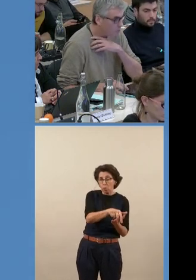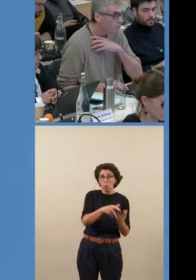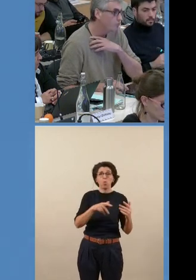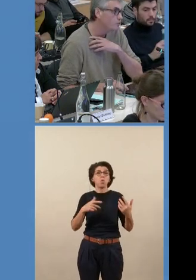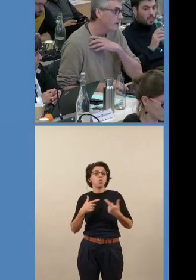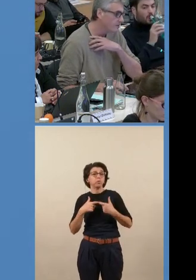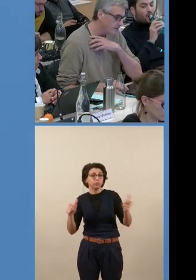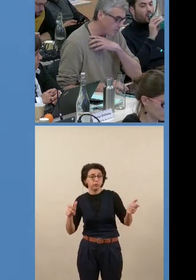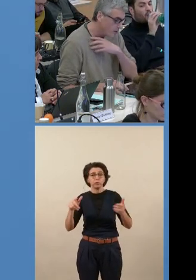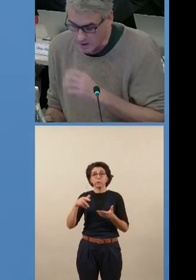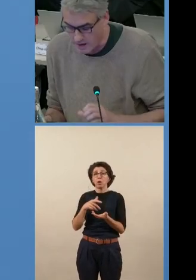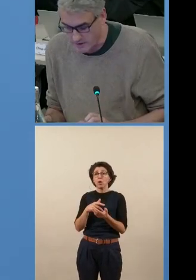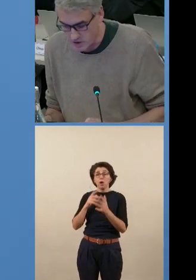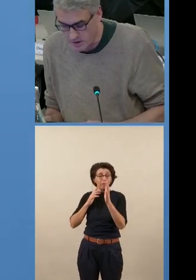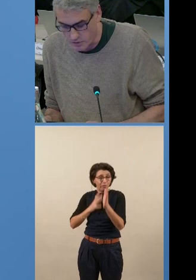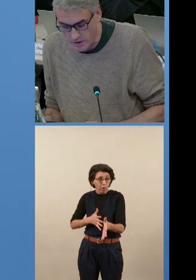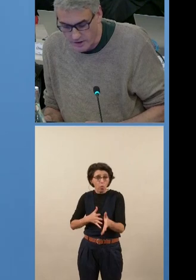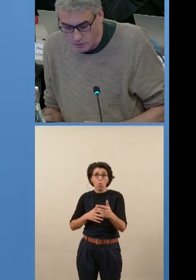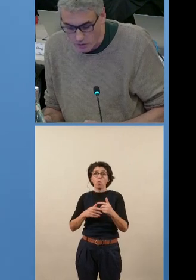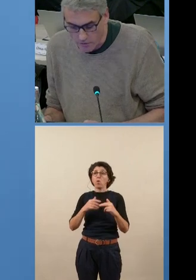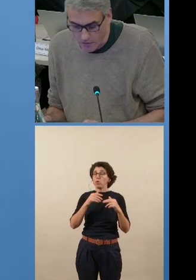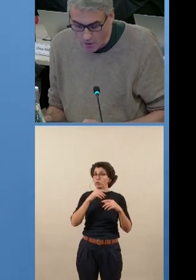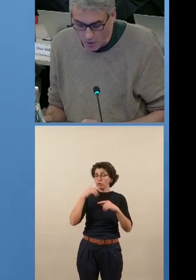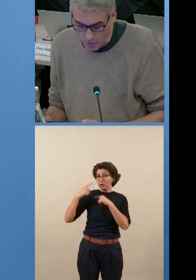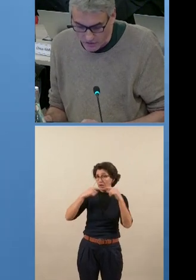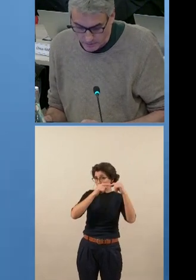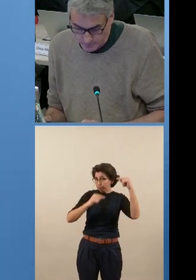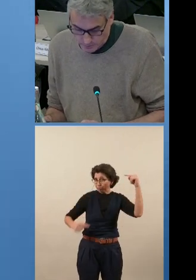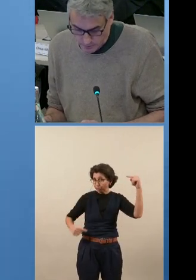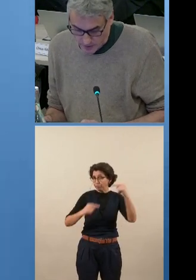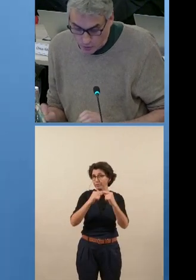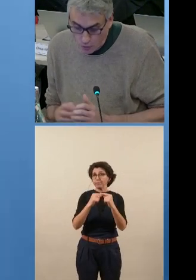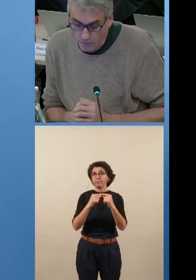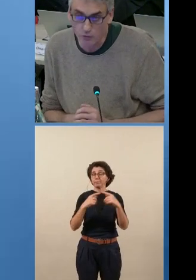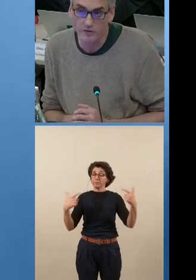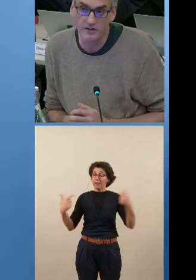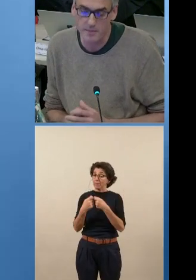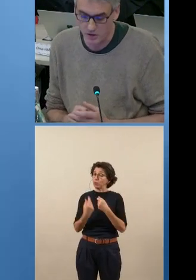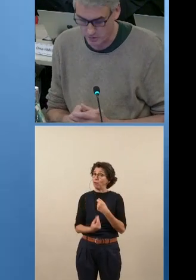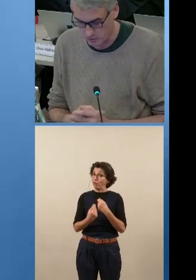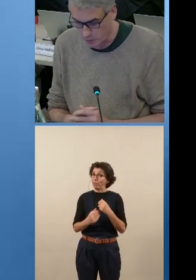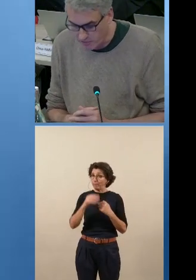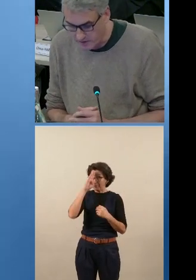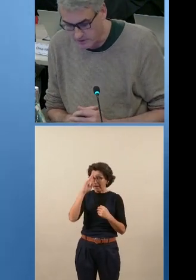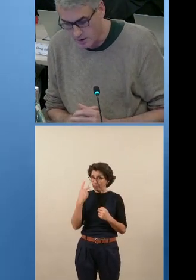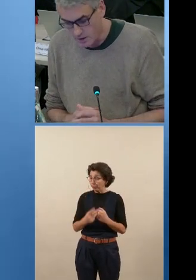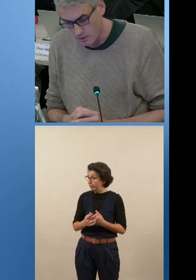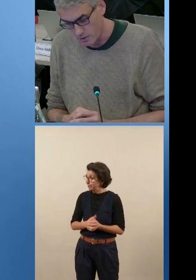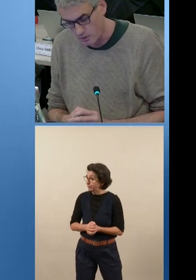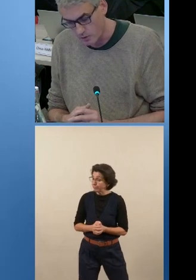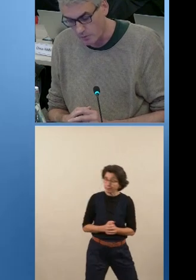vélos toujours accessibles intergénérationnels et à hauteur d'enfants aussi et nous retrouvons donc ces démarches dufs